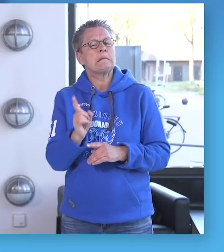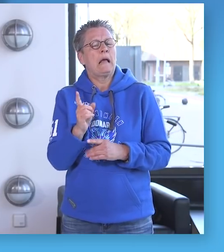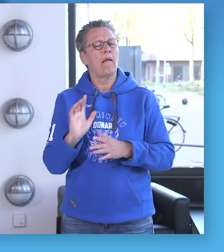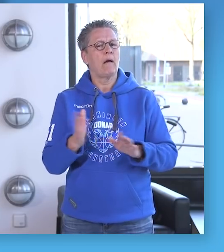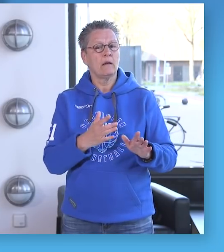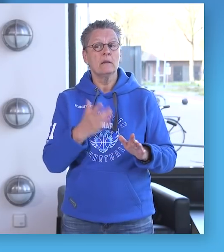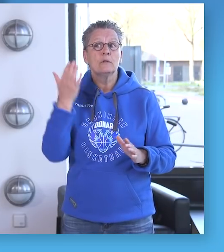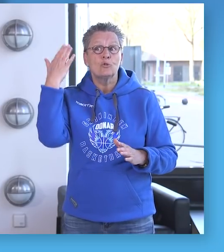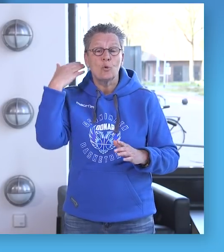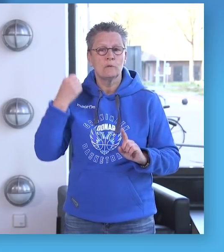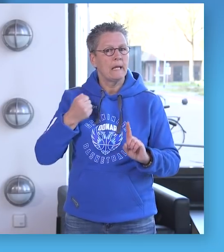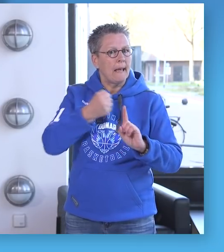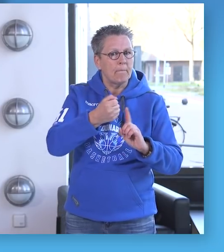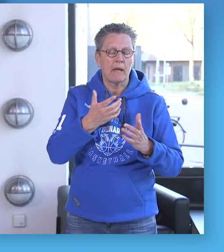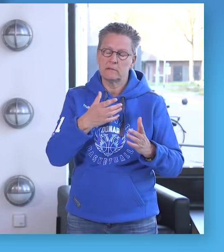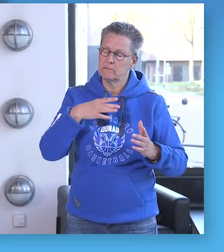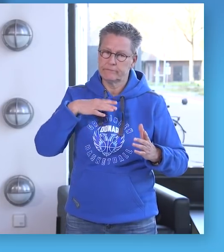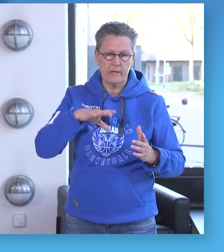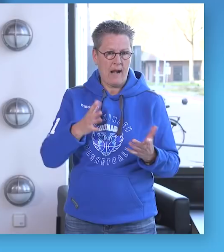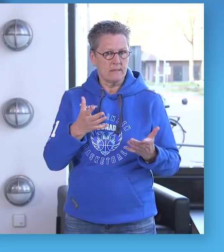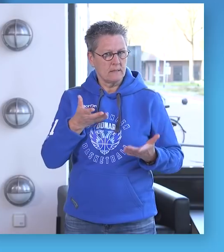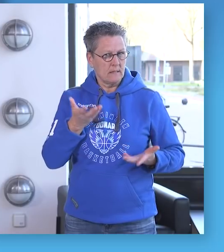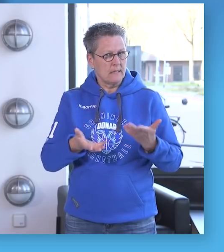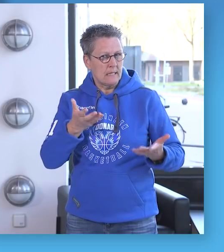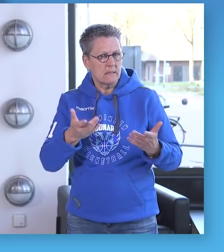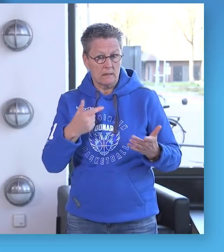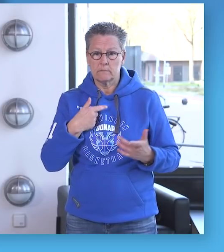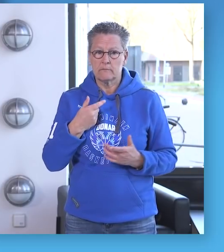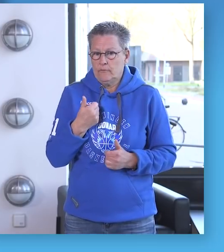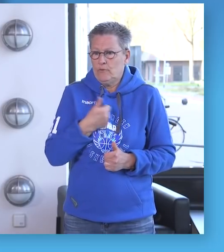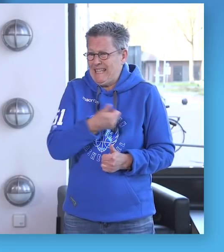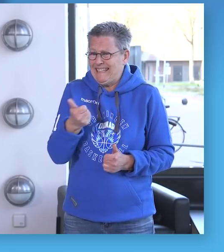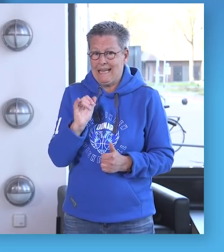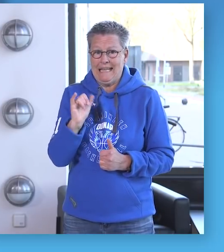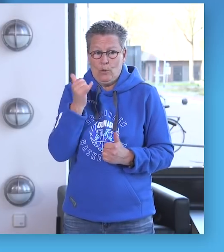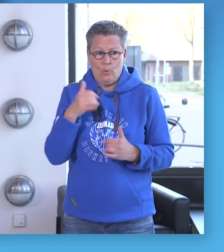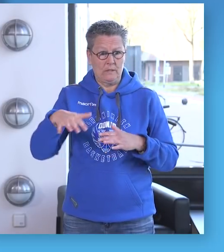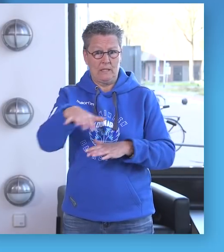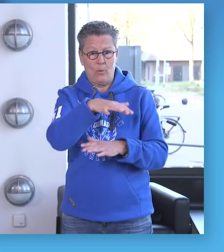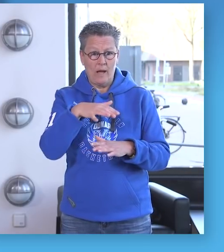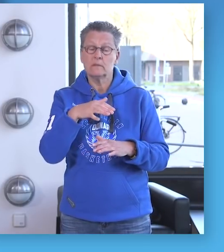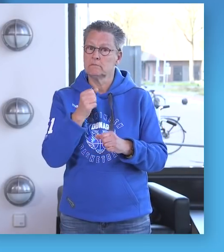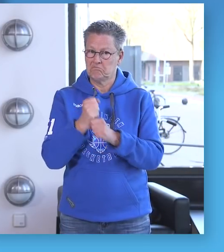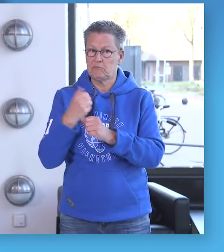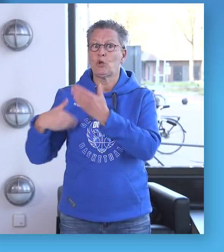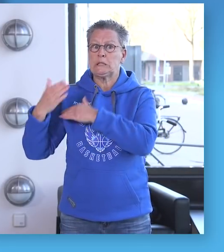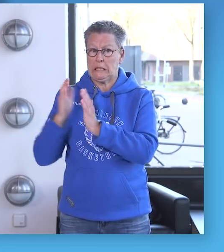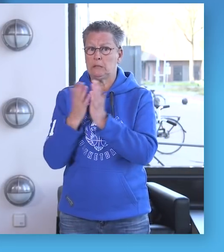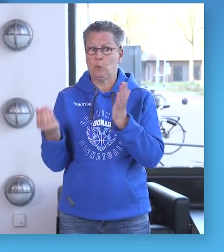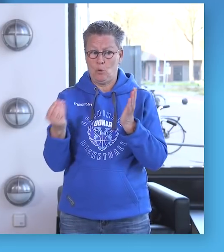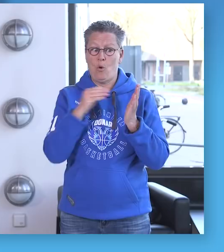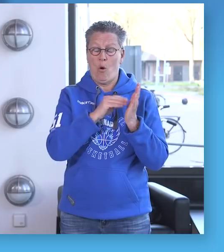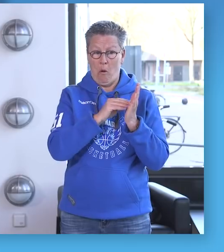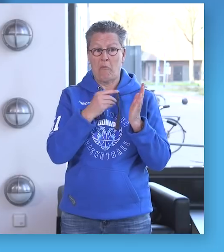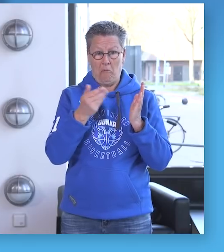Want voor iedereen is het gewoon helemaal nieuw, denk ik, wat hier gebeurt. Hè. En dit zal ook denk ik de geschiedenisboekjes ingaan deze periode voor